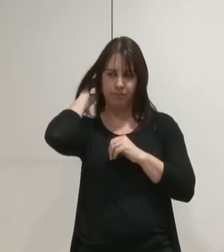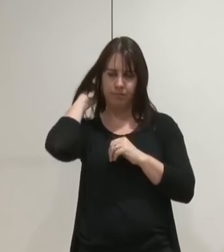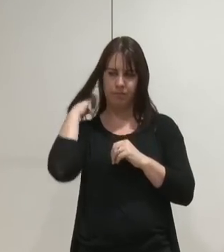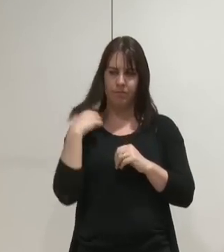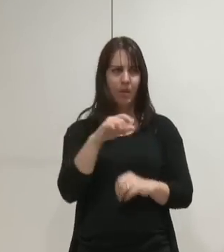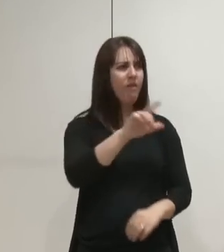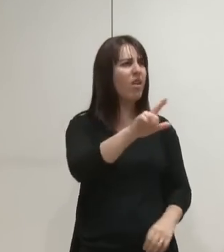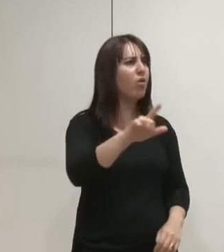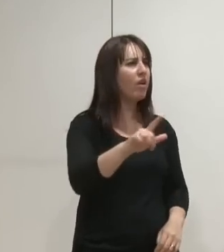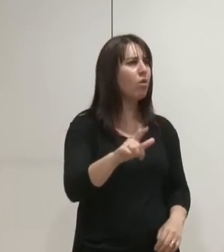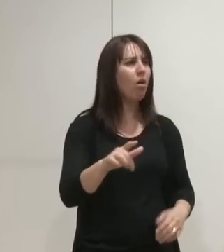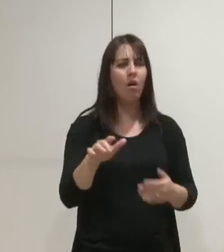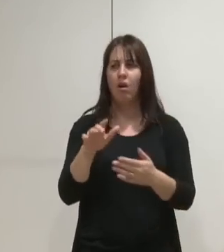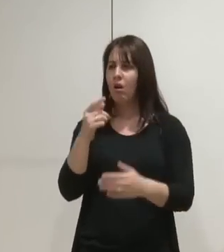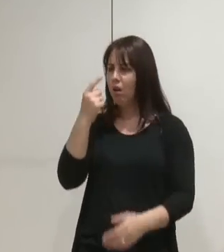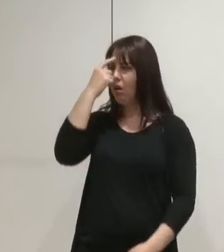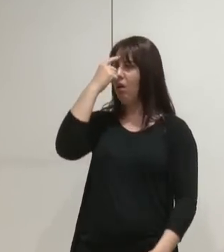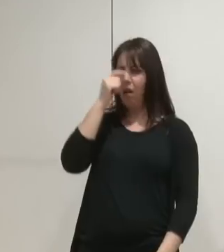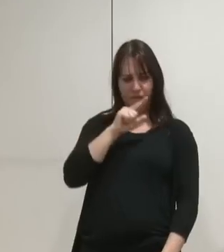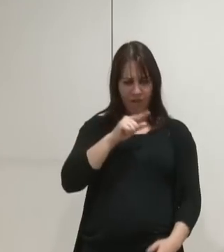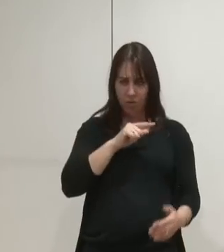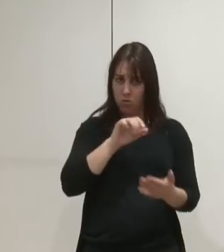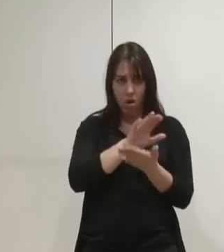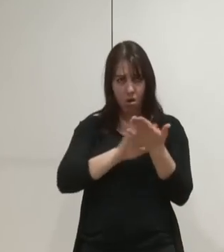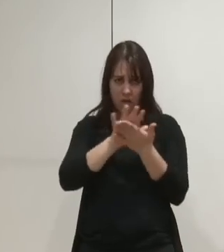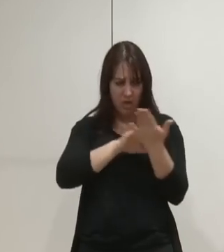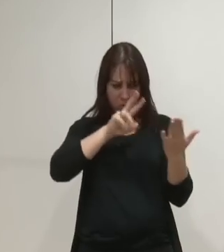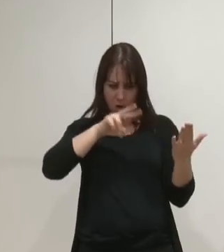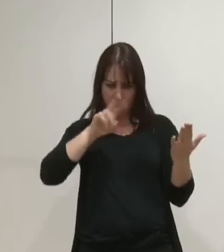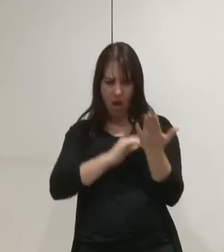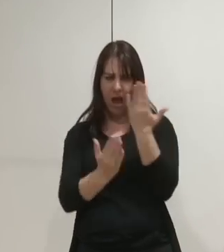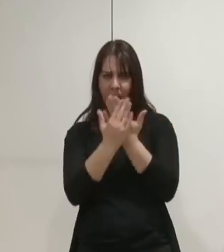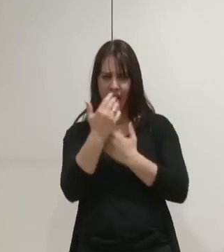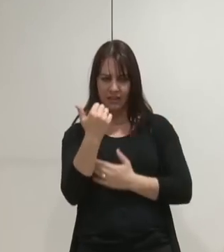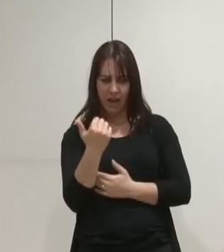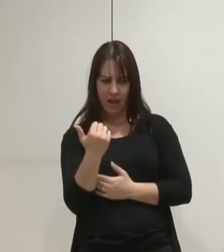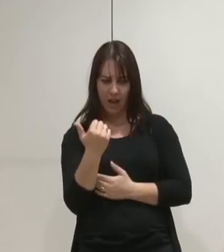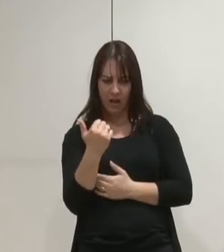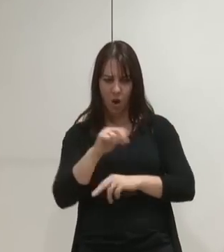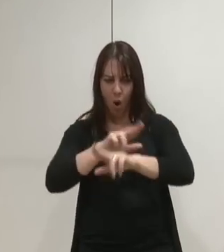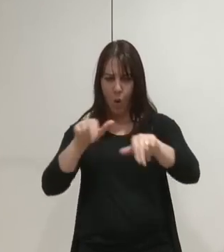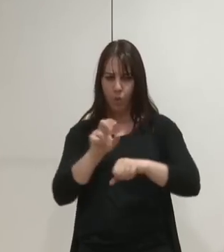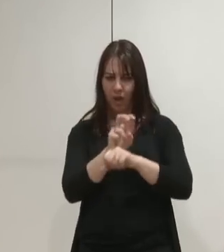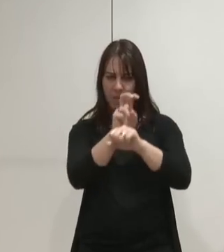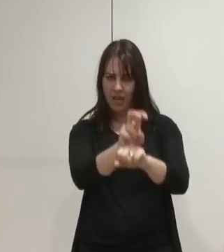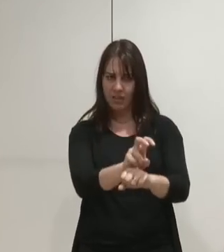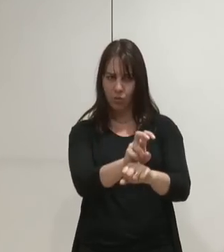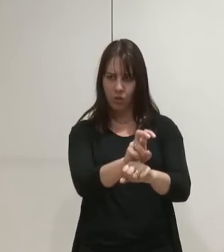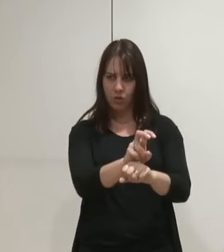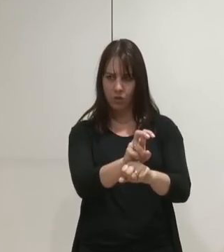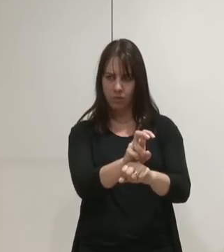ensuite non je je suis dans la vente 2 je le vois pas je regrette il y a une annexe E1 qui le contrat de mise à disposition